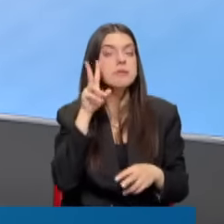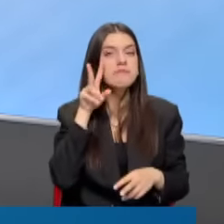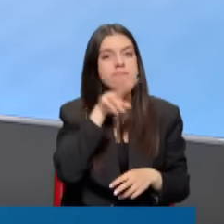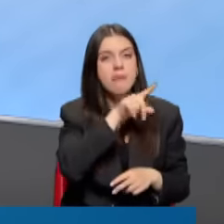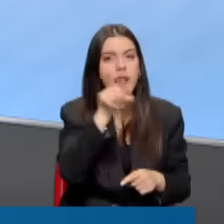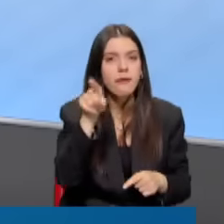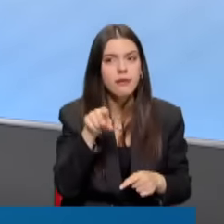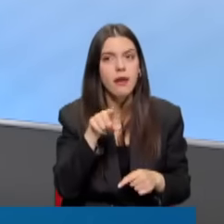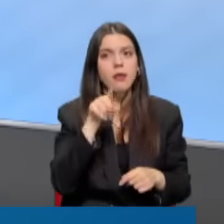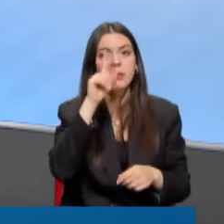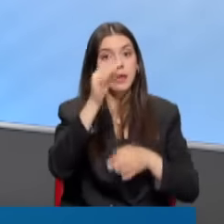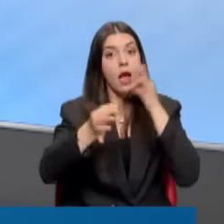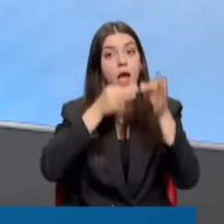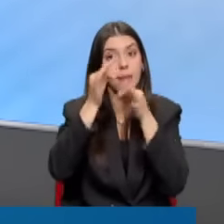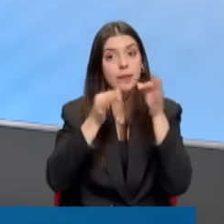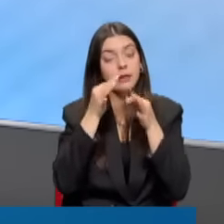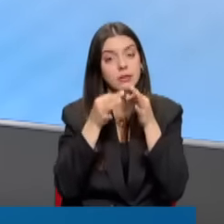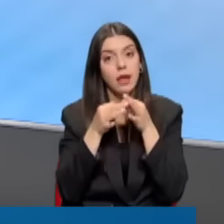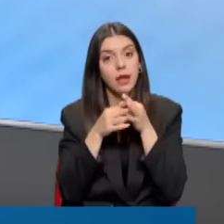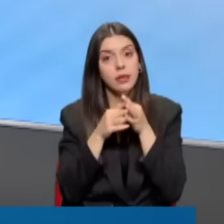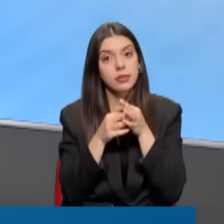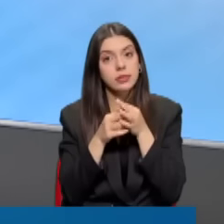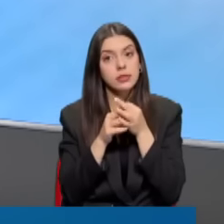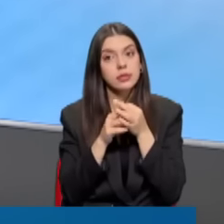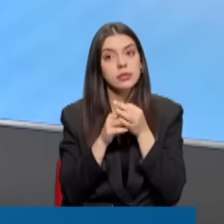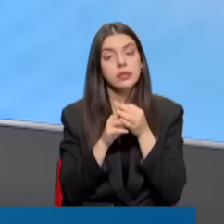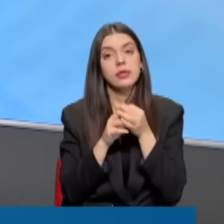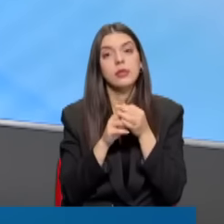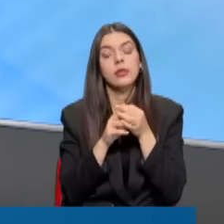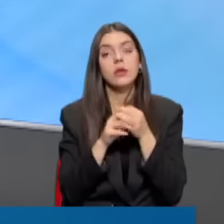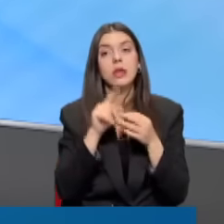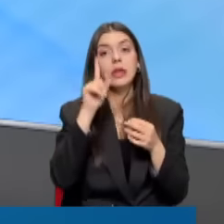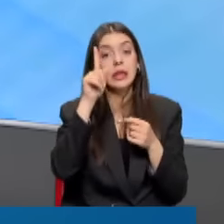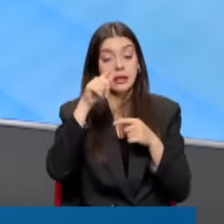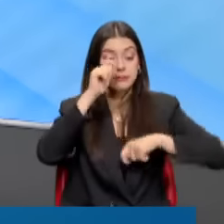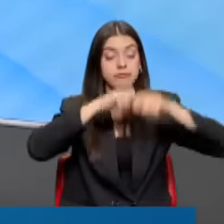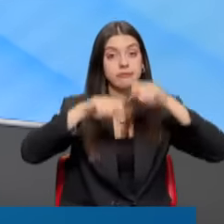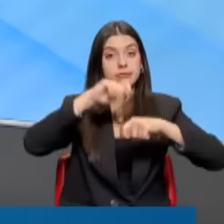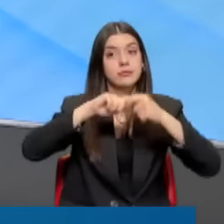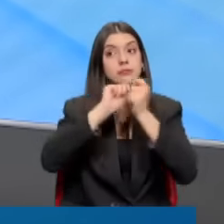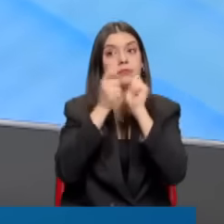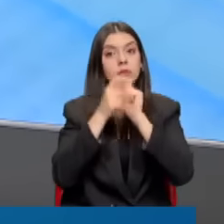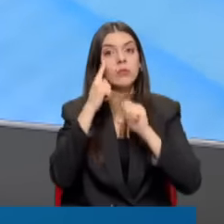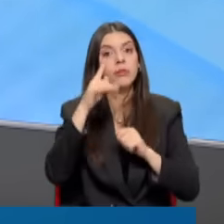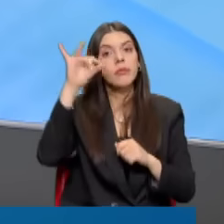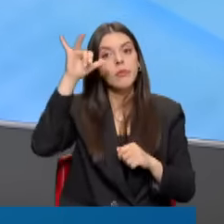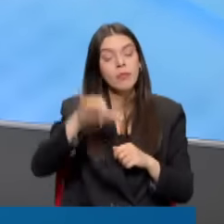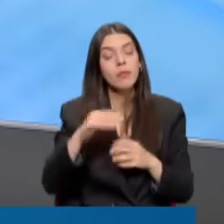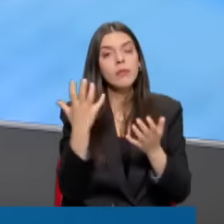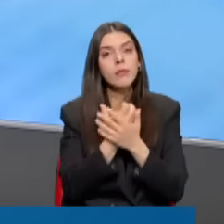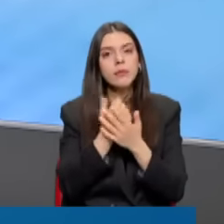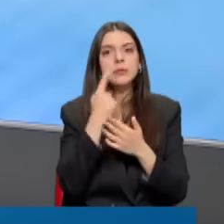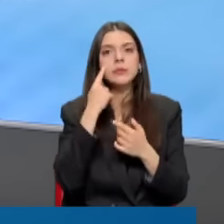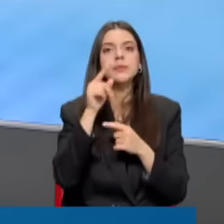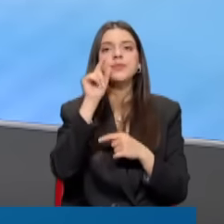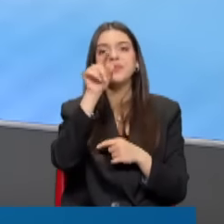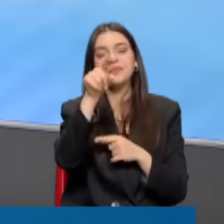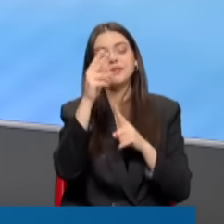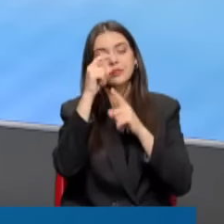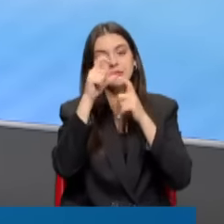ele versin haberinden çıkmışken imar rantına karşı halkın kazanımı başlığı bugün İsmail Arı'nın